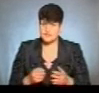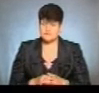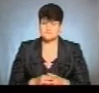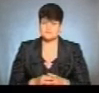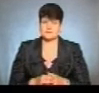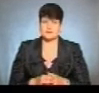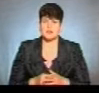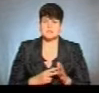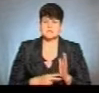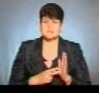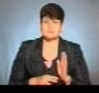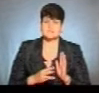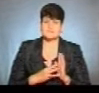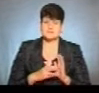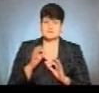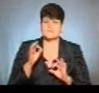Також